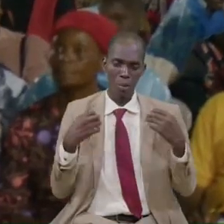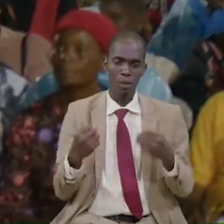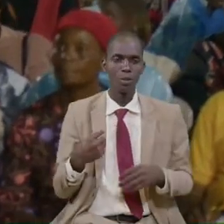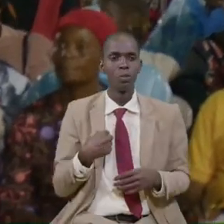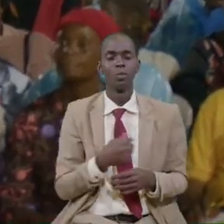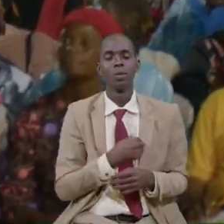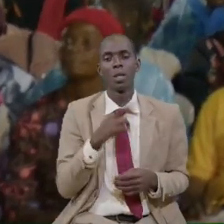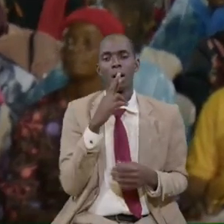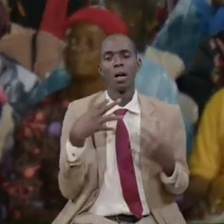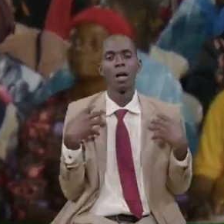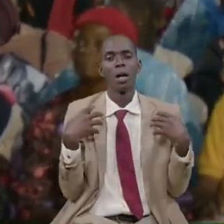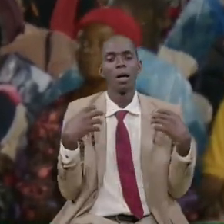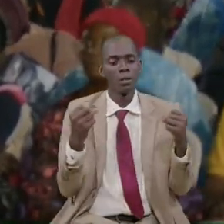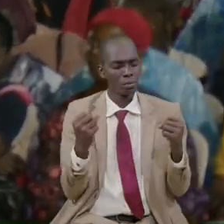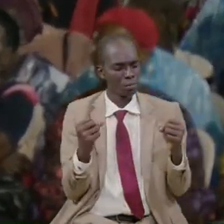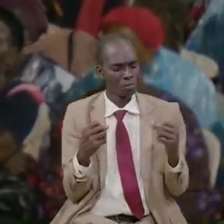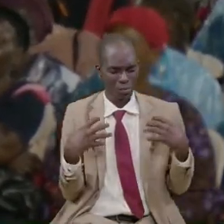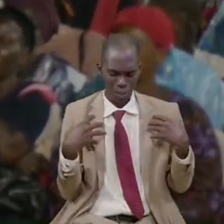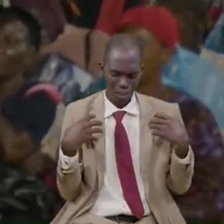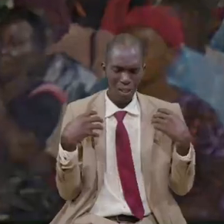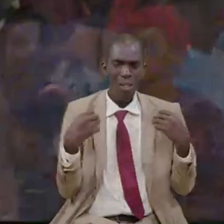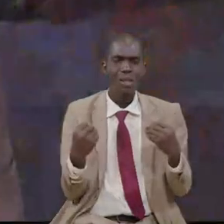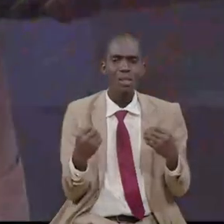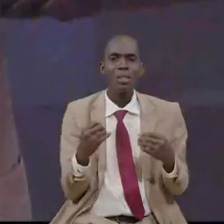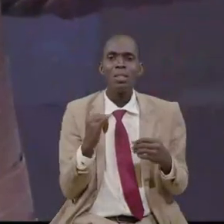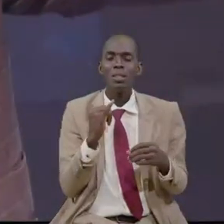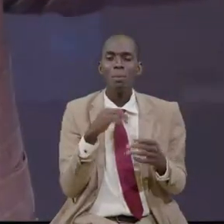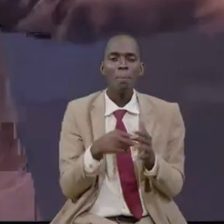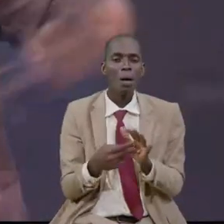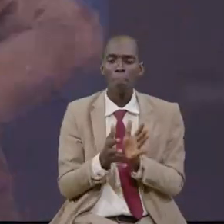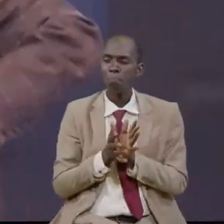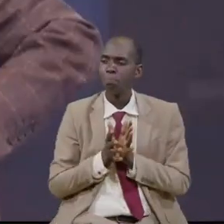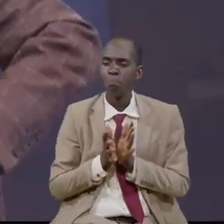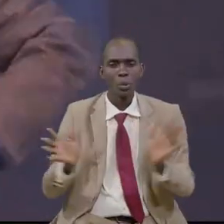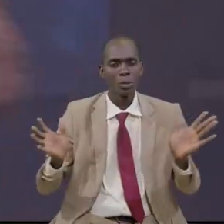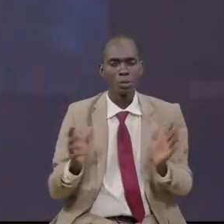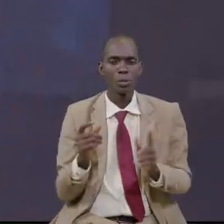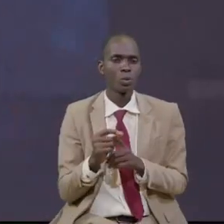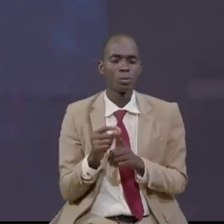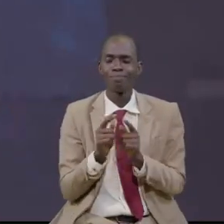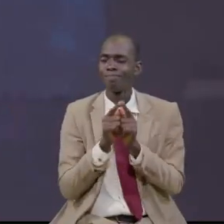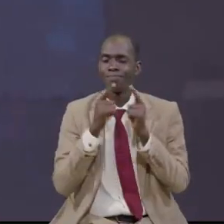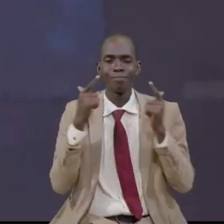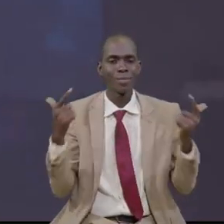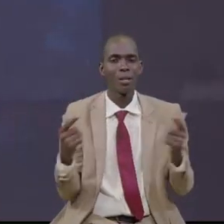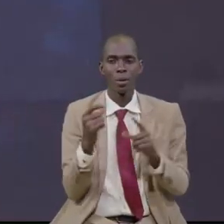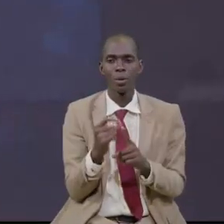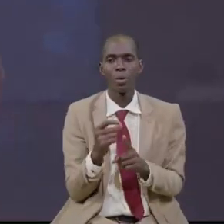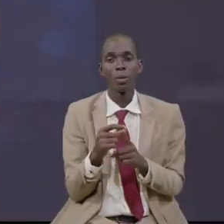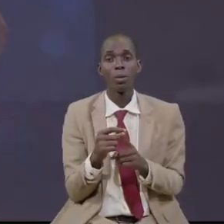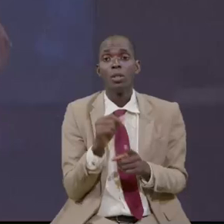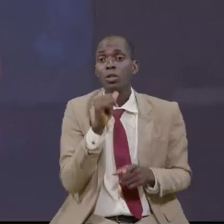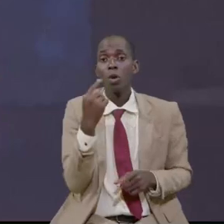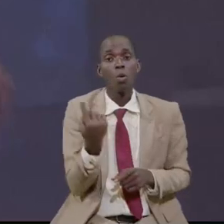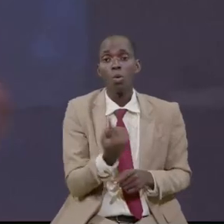que nous sommes guéris. Le mot guéri là est très étendu. C'est un grand mot. C'est pas seulement la